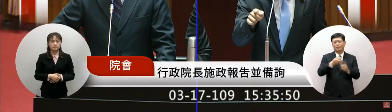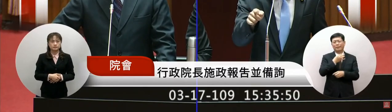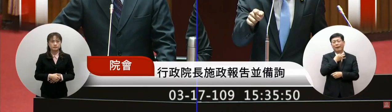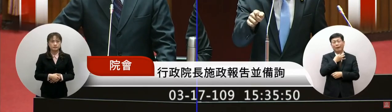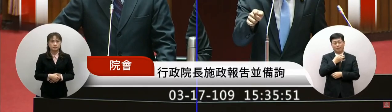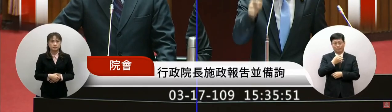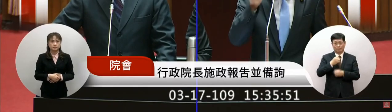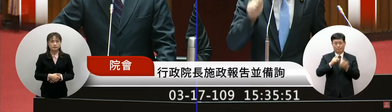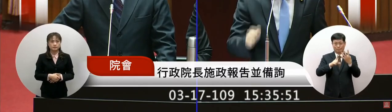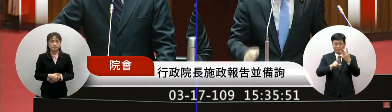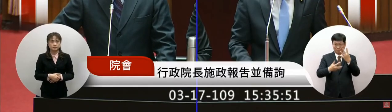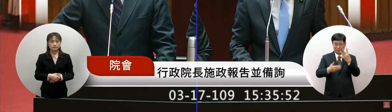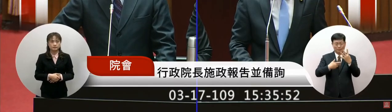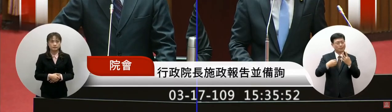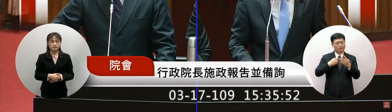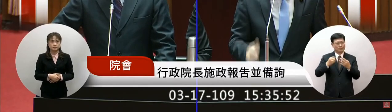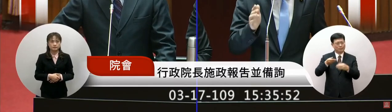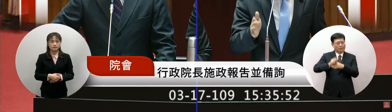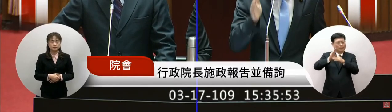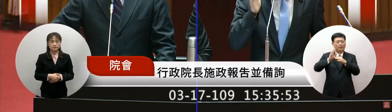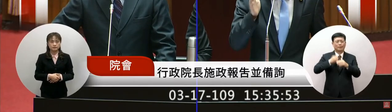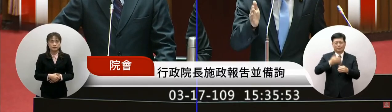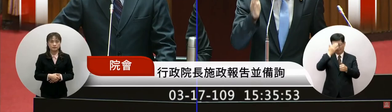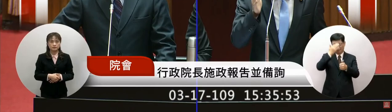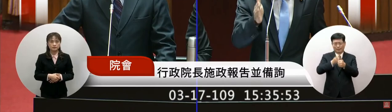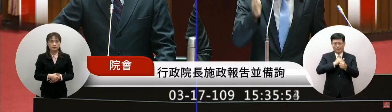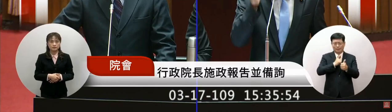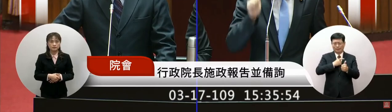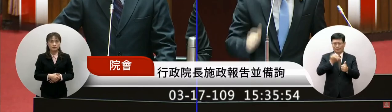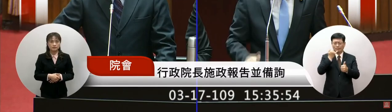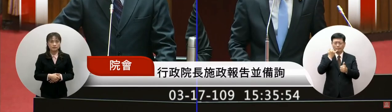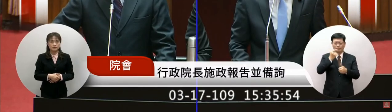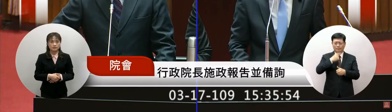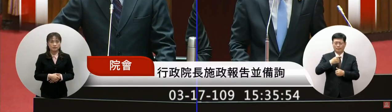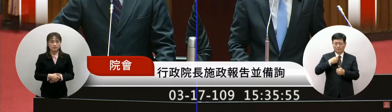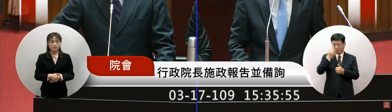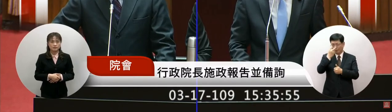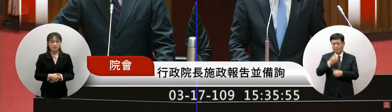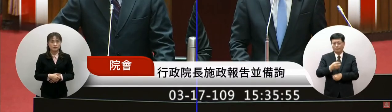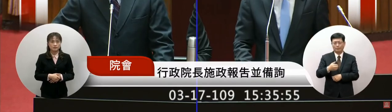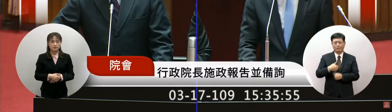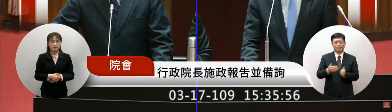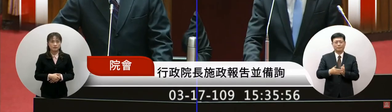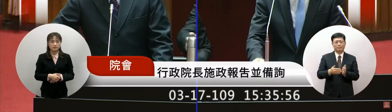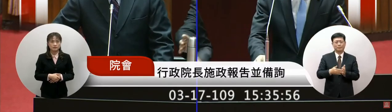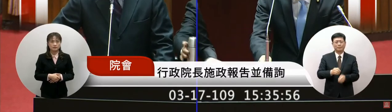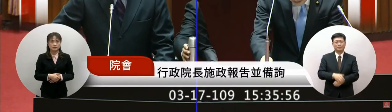难，后个月吼代志就要大条啊，请你会使好好啊顾民众的心，好不好？